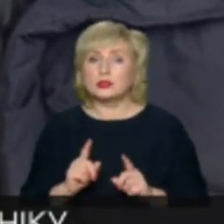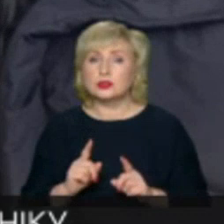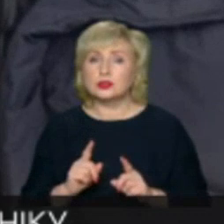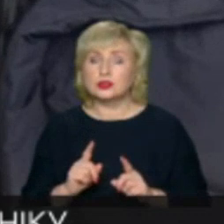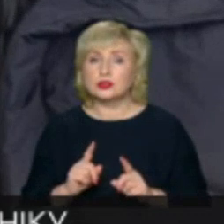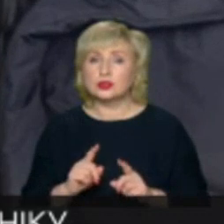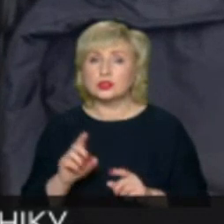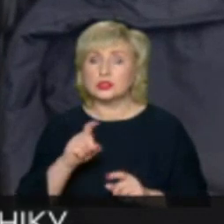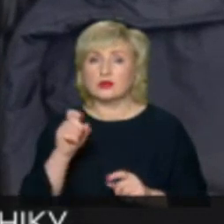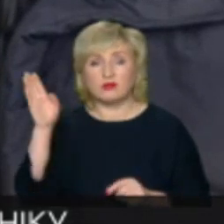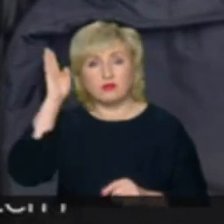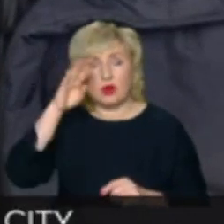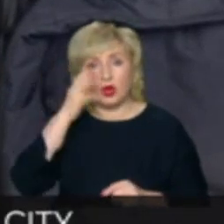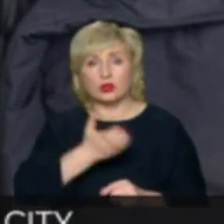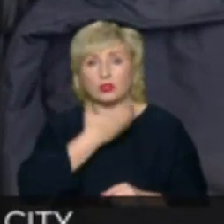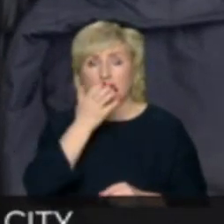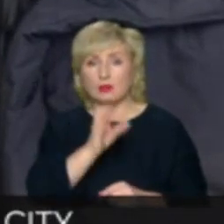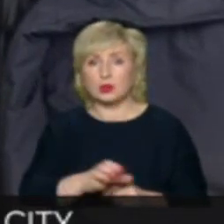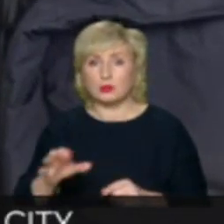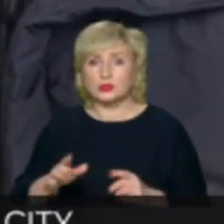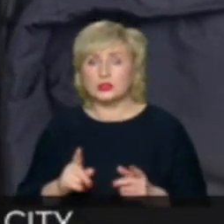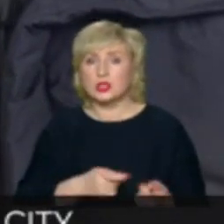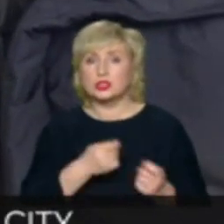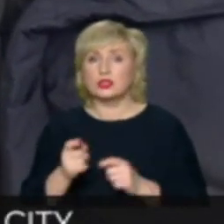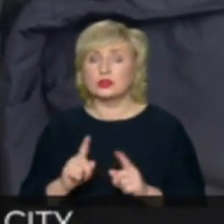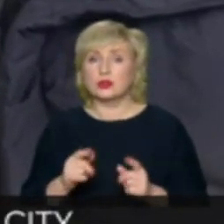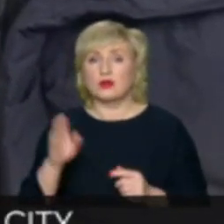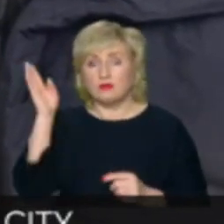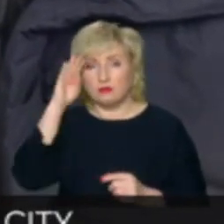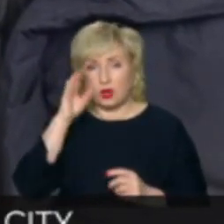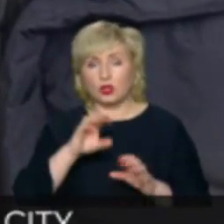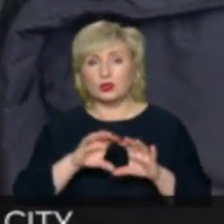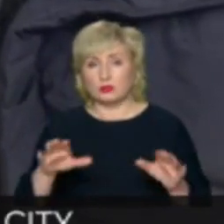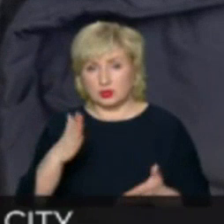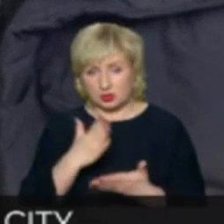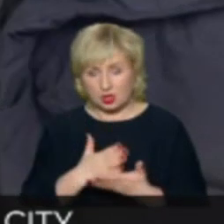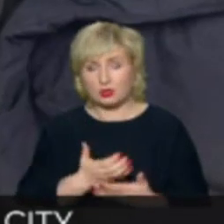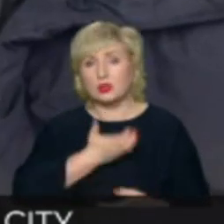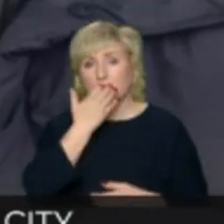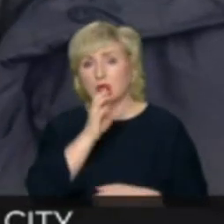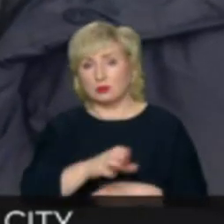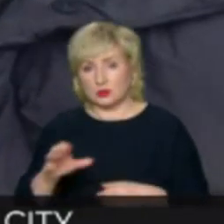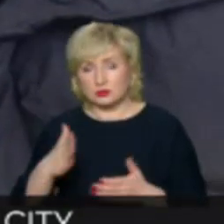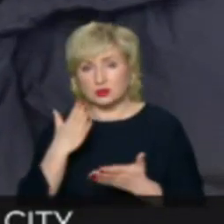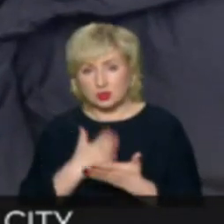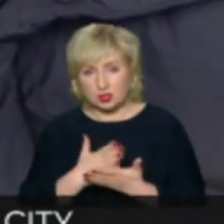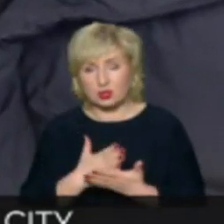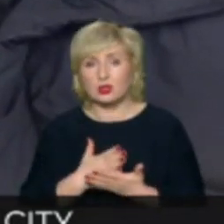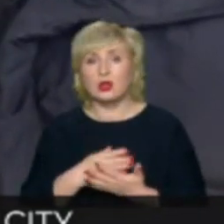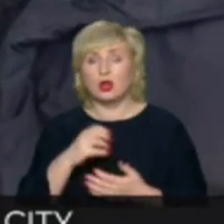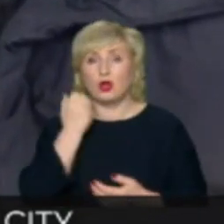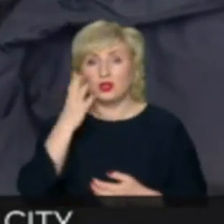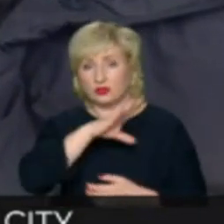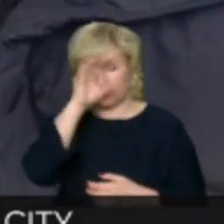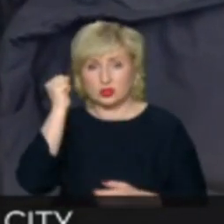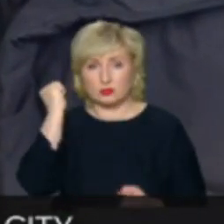Що з водо, з теплопостачанням у місті зараз? Водопостачання є, теплопостачання є, але коли вночі були